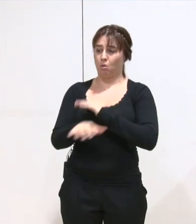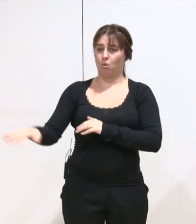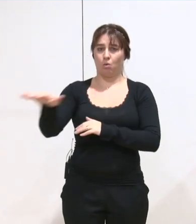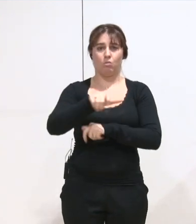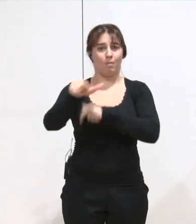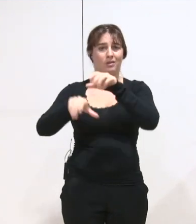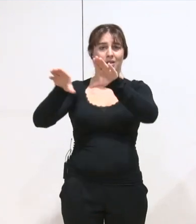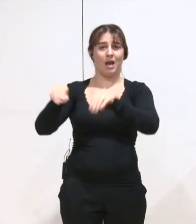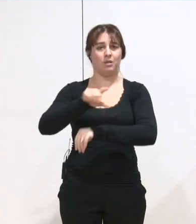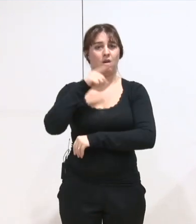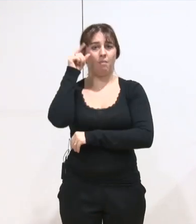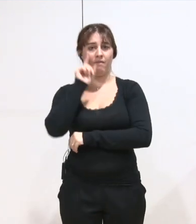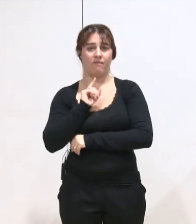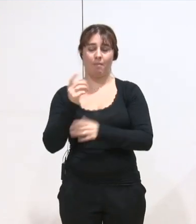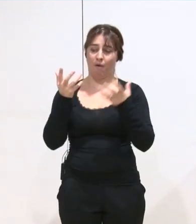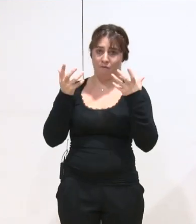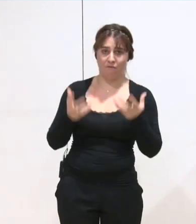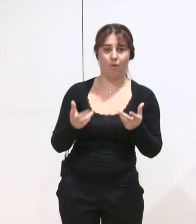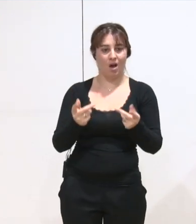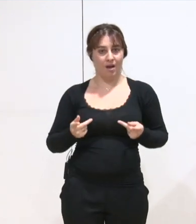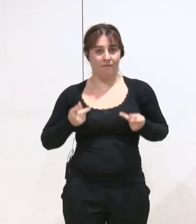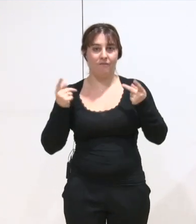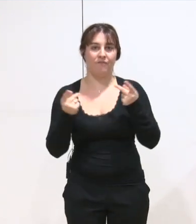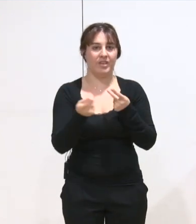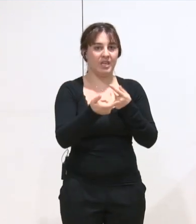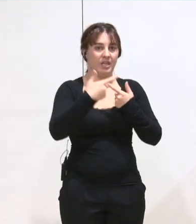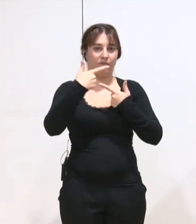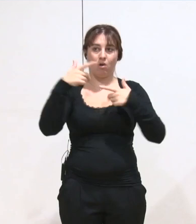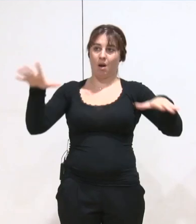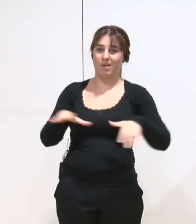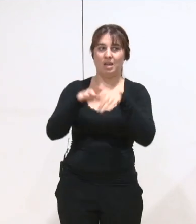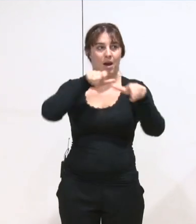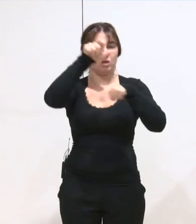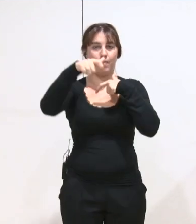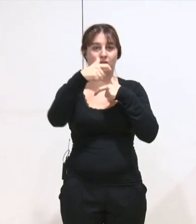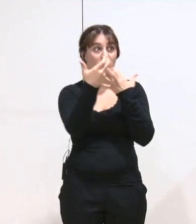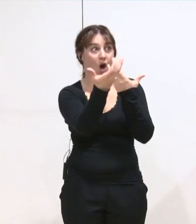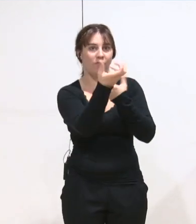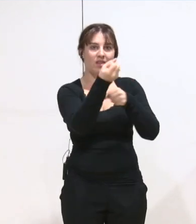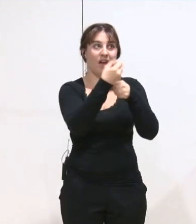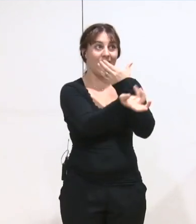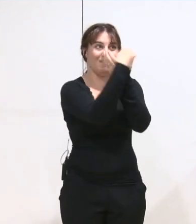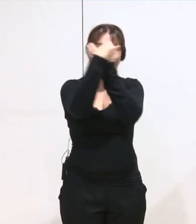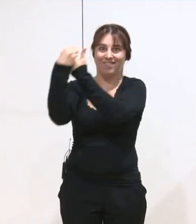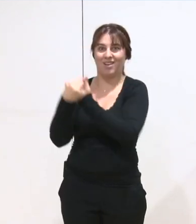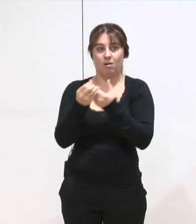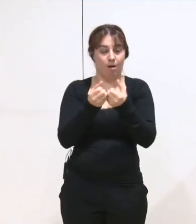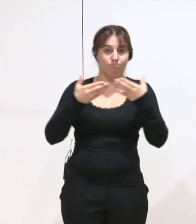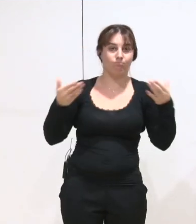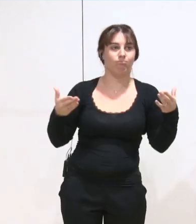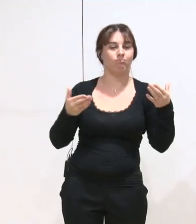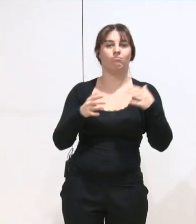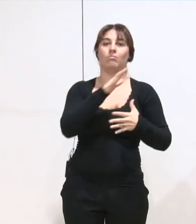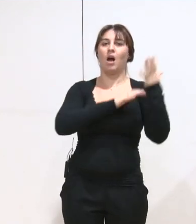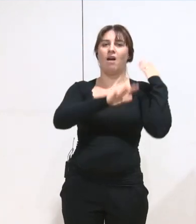pris l'engagement de ramener de la vie, de l'emploi, de l'attractivité dans la ville, là où des générations de décideurs publics se sont acharnés, au